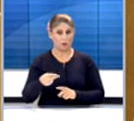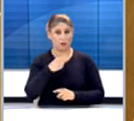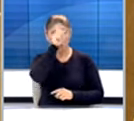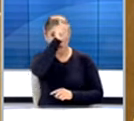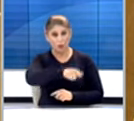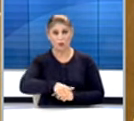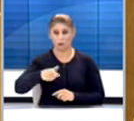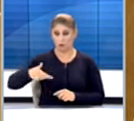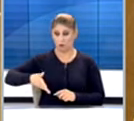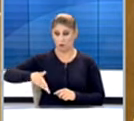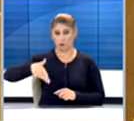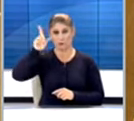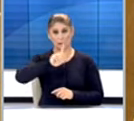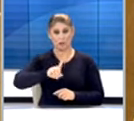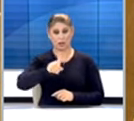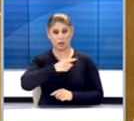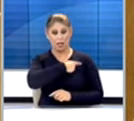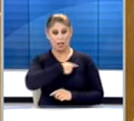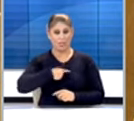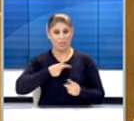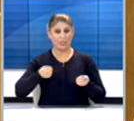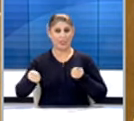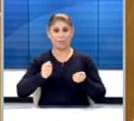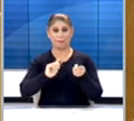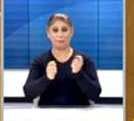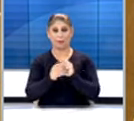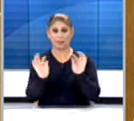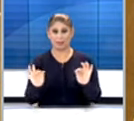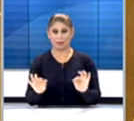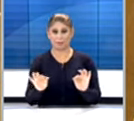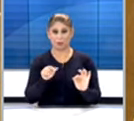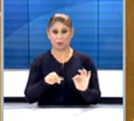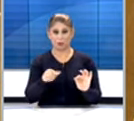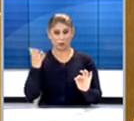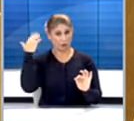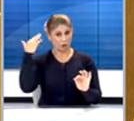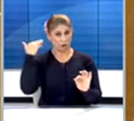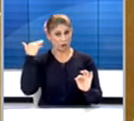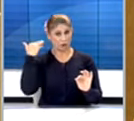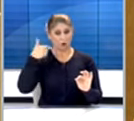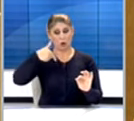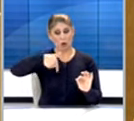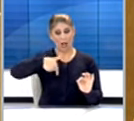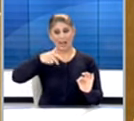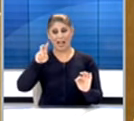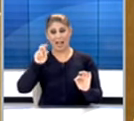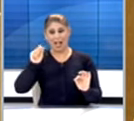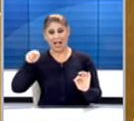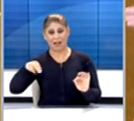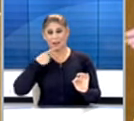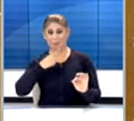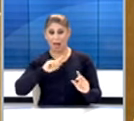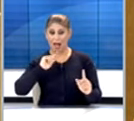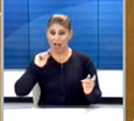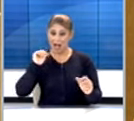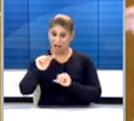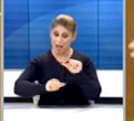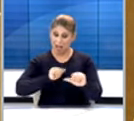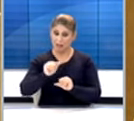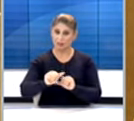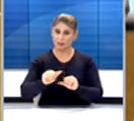Κυριάκος Μητσοτάκης ήταν υπουργός διοικητικής μεταρρύθμισης. Προσέξτε. Και τότε ο Ιωάννης Χάν, αρμόδιος επίτροπος, έλεγε ότι αλλάξτε ρότα,